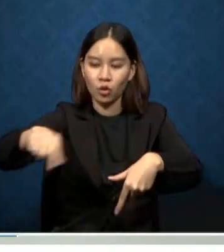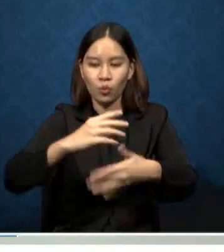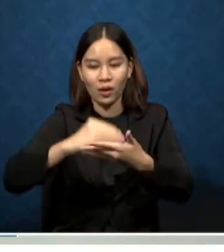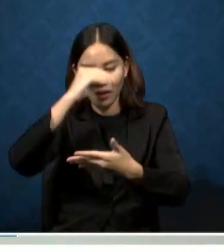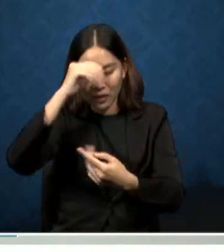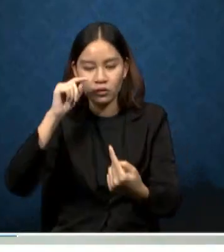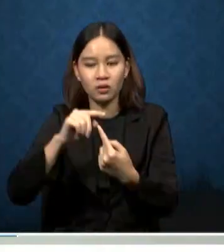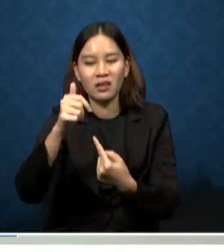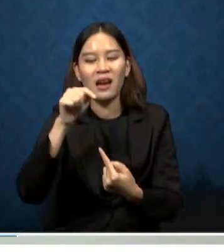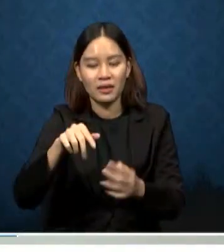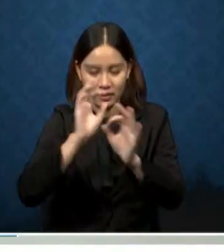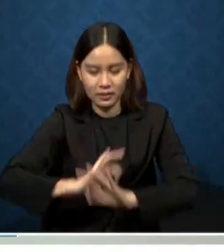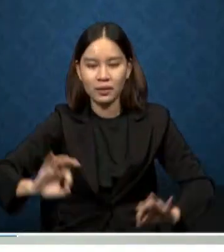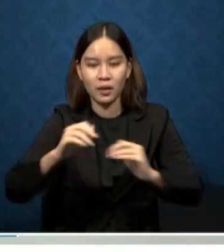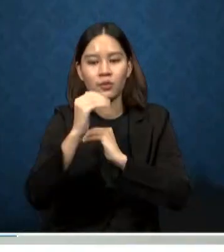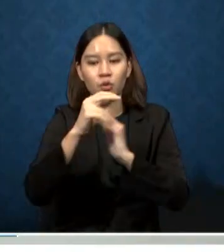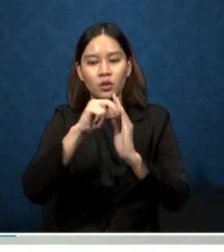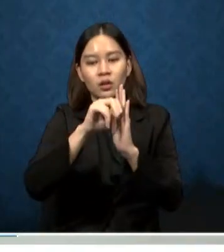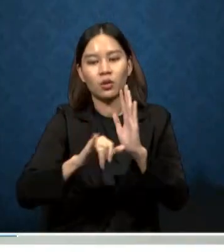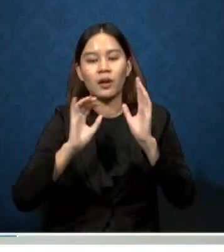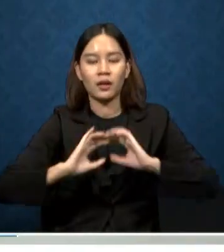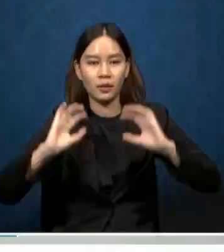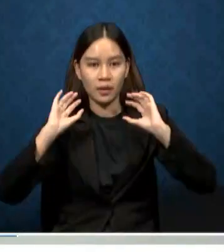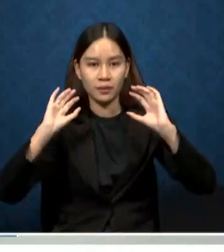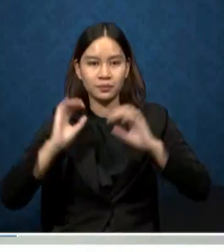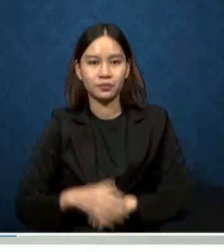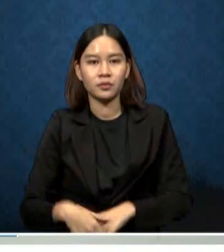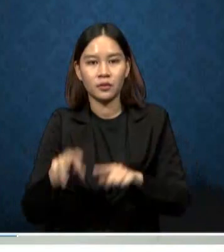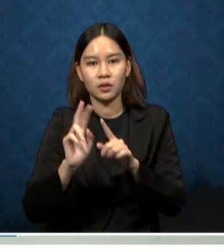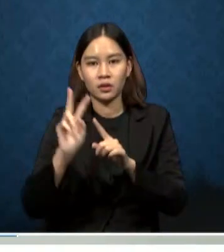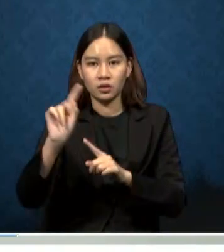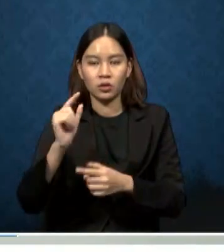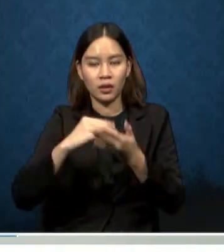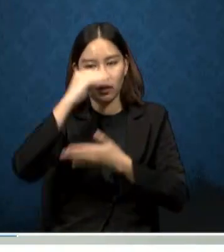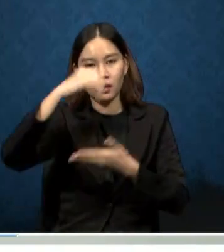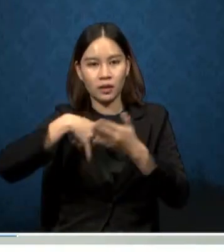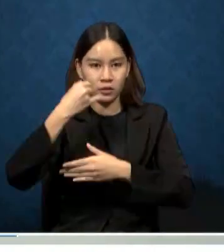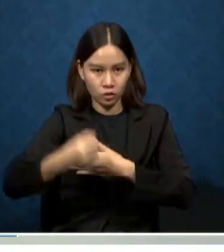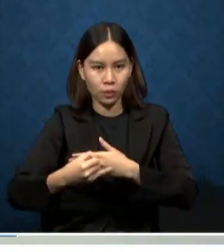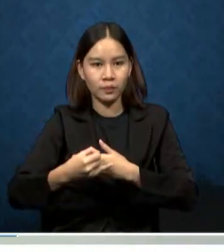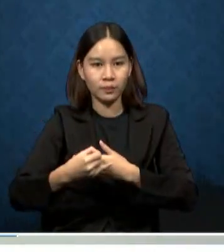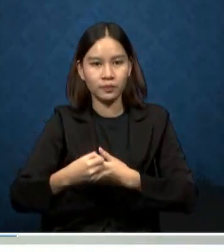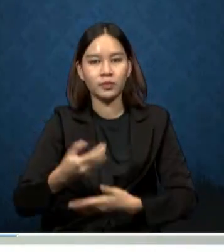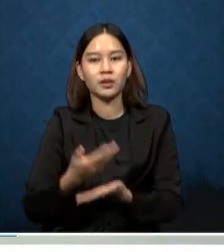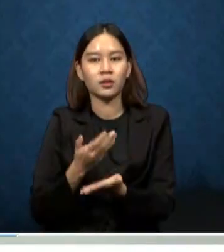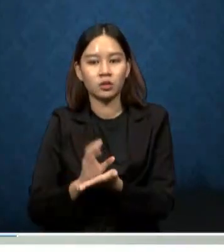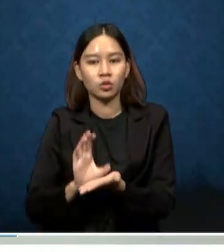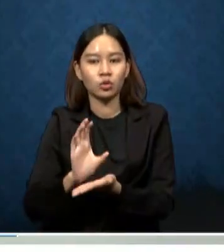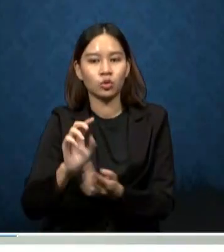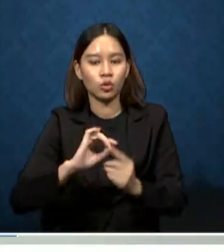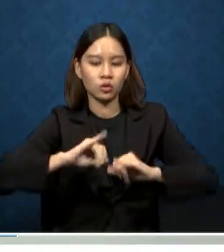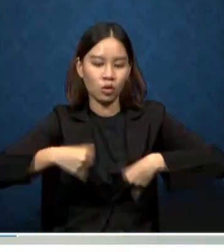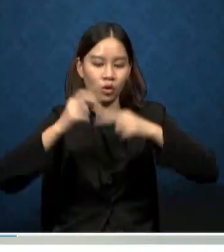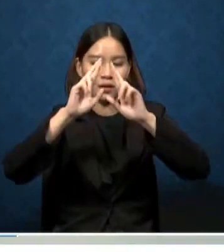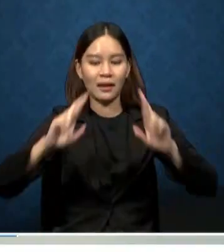อัที่สองพอเรียนจบแล้วก็จะตองมีทุสำหบเป็ผู้ประขอบก